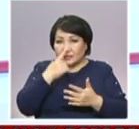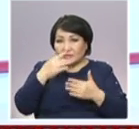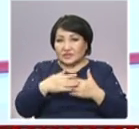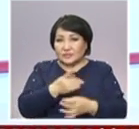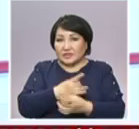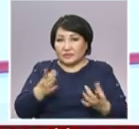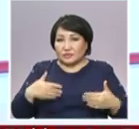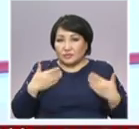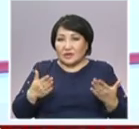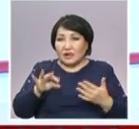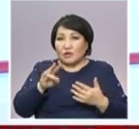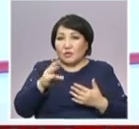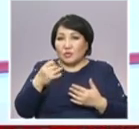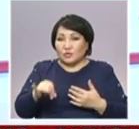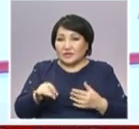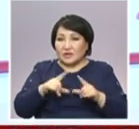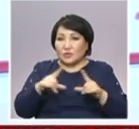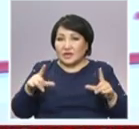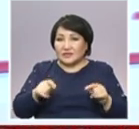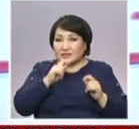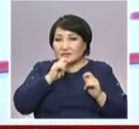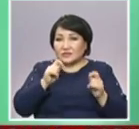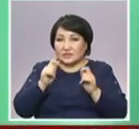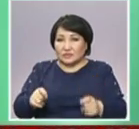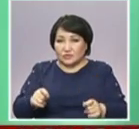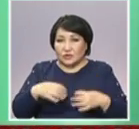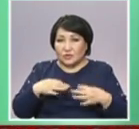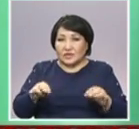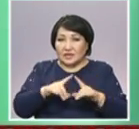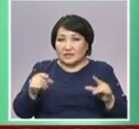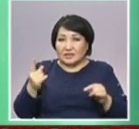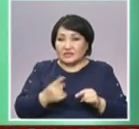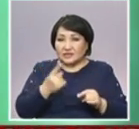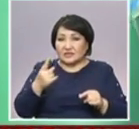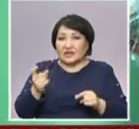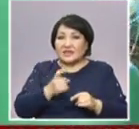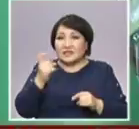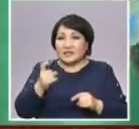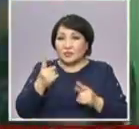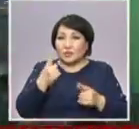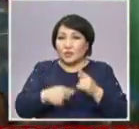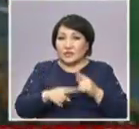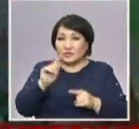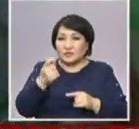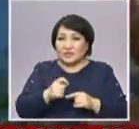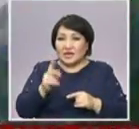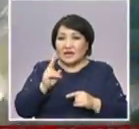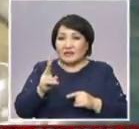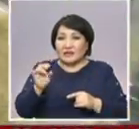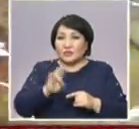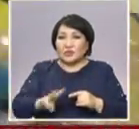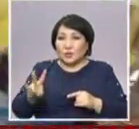оңай көлік картасын сыйға тарту етті. Көлік картасының алғашқы иегері Ұлы Отан соғысының ардагері Қалан Нұрдәулетов.